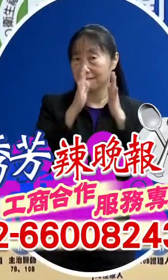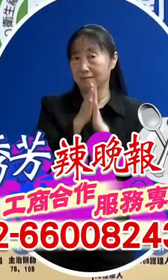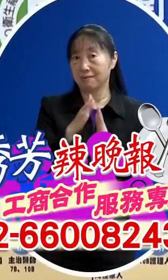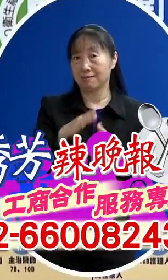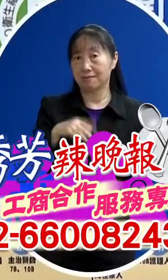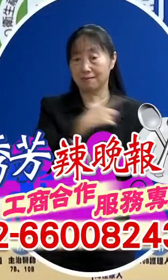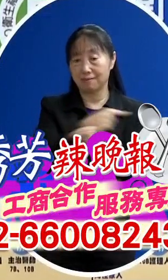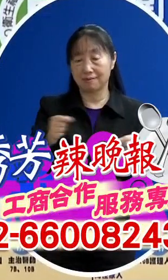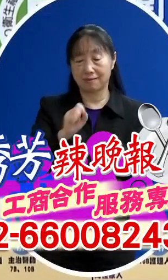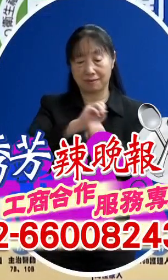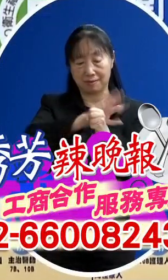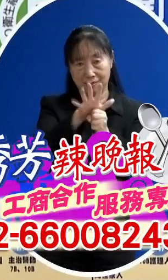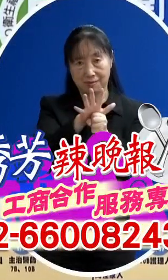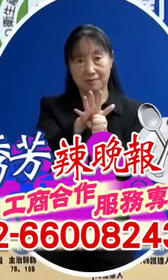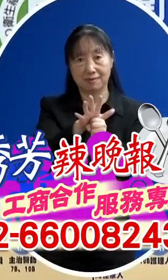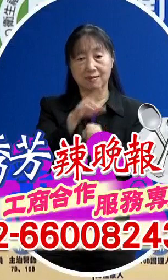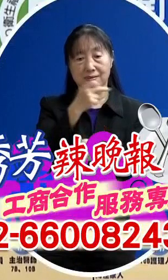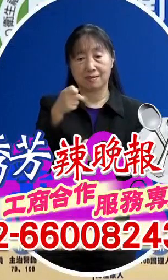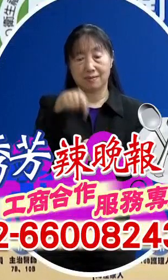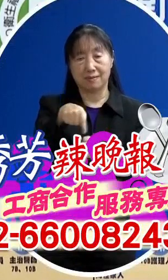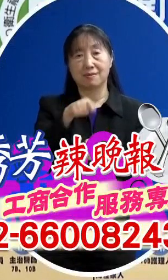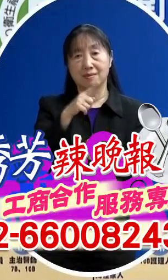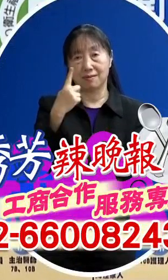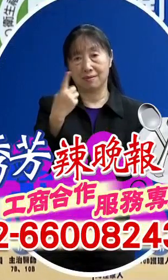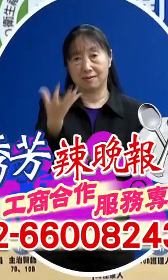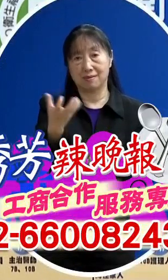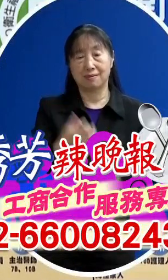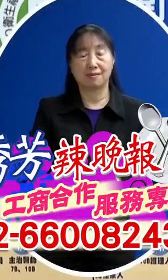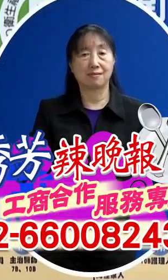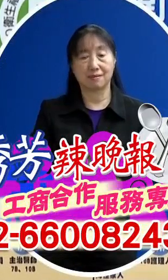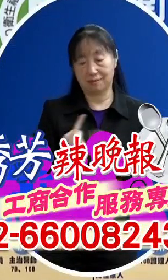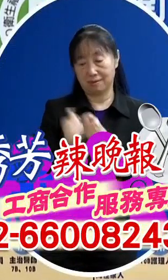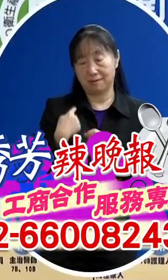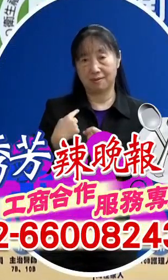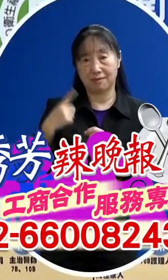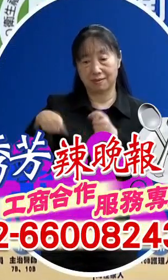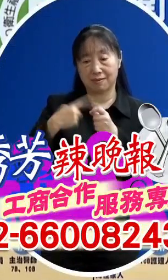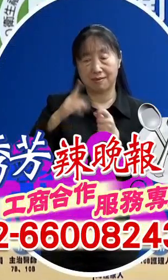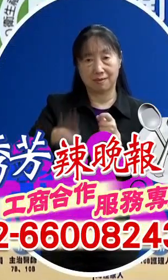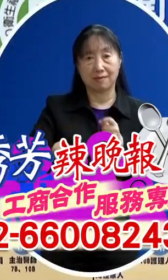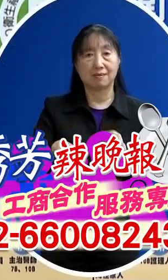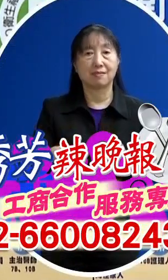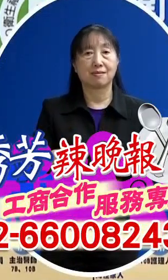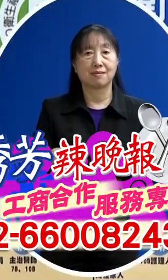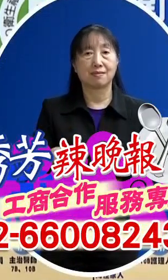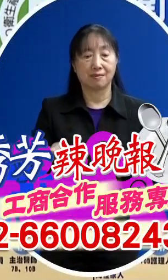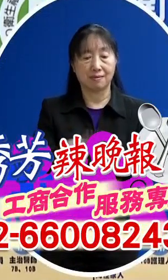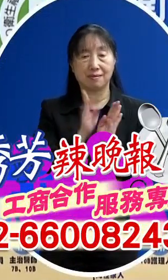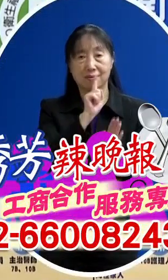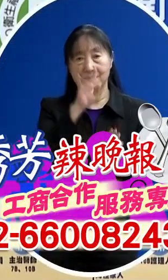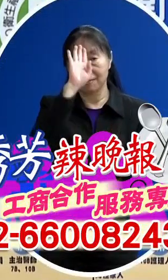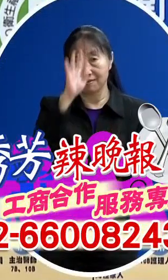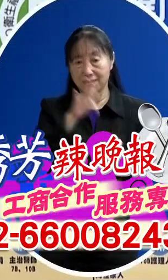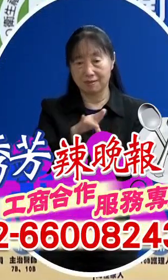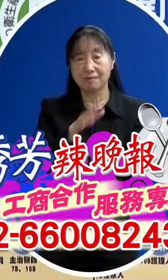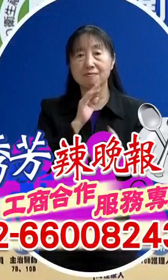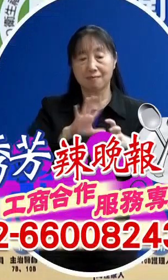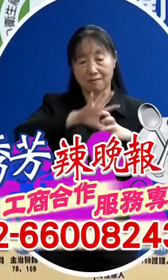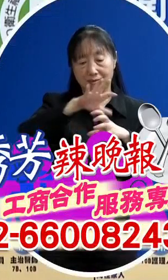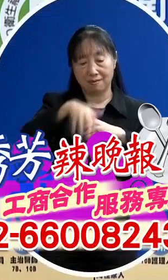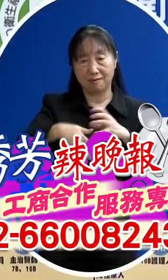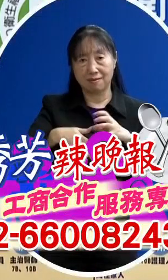COVID-19 是比较多，基本上是在去年底的时候开始认为，就是说这个病毒已经散播在全